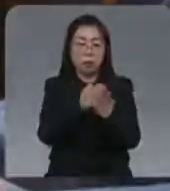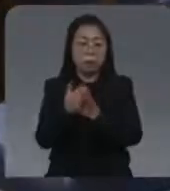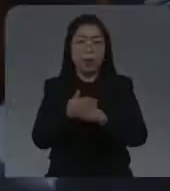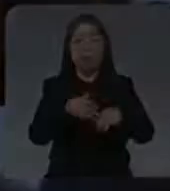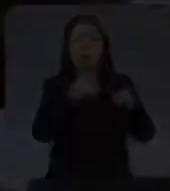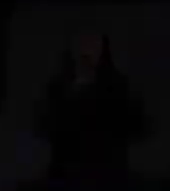Junior nhậm chức